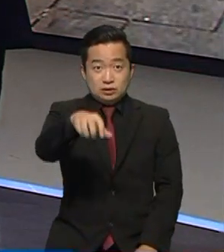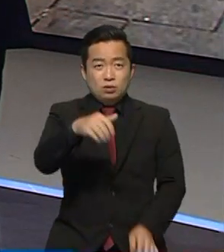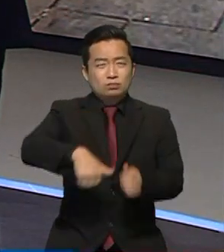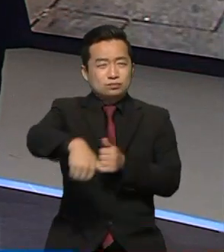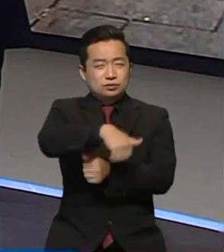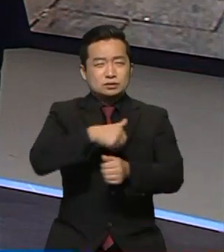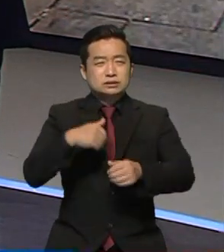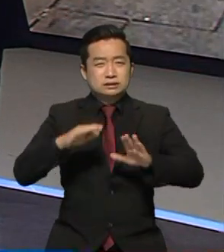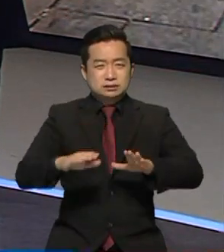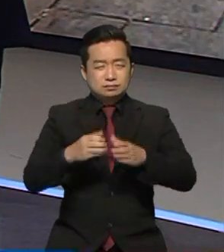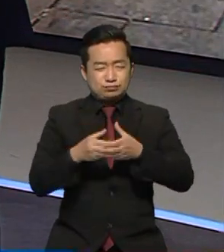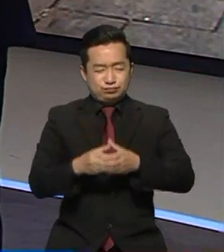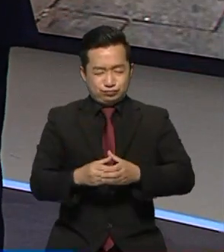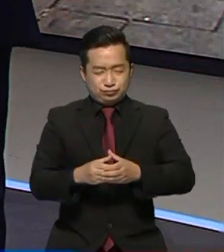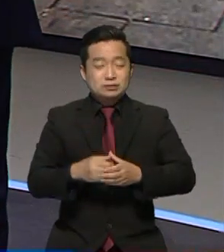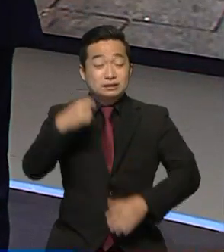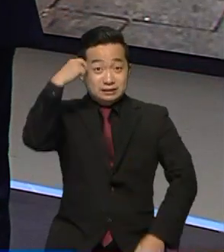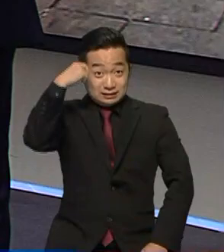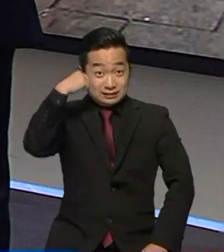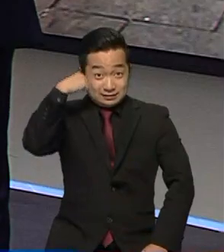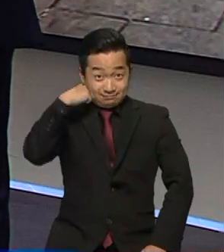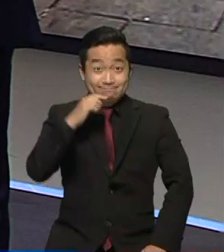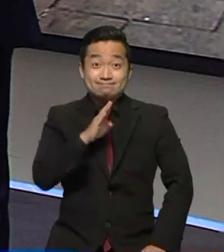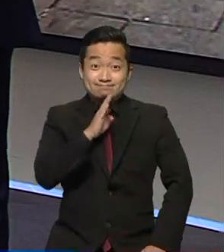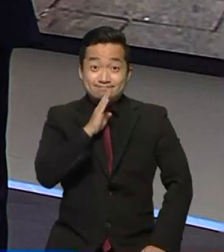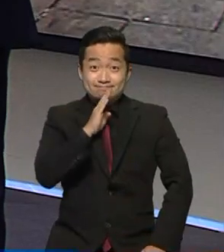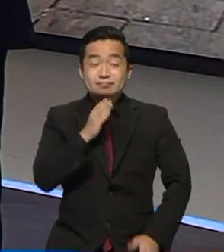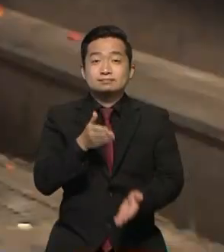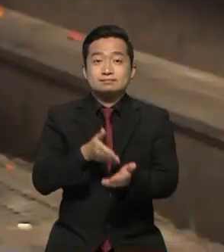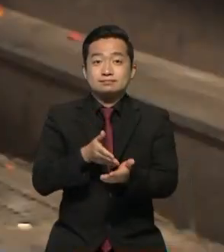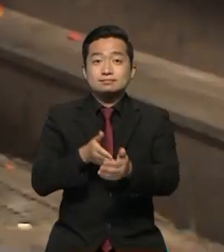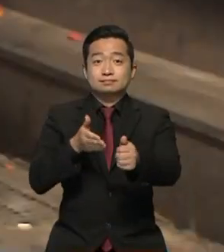무거운 분위기가 느껴지는데 준비한 소식 전해주시죠.